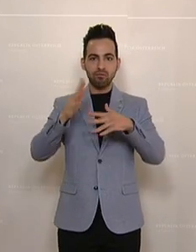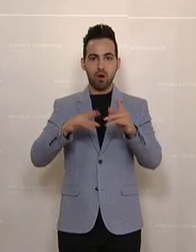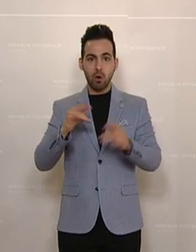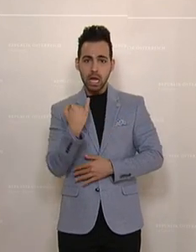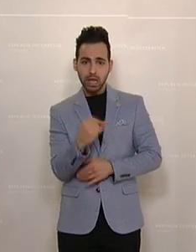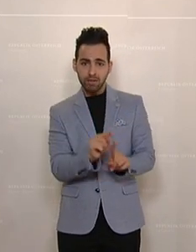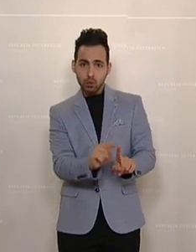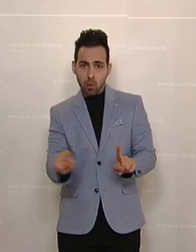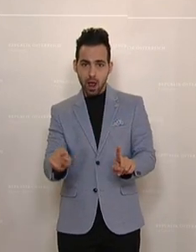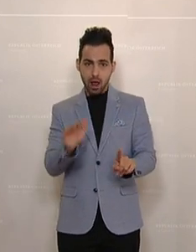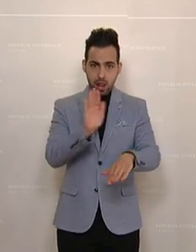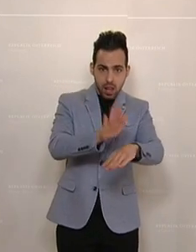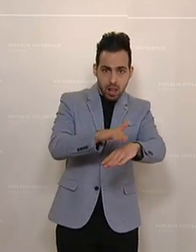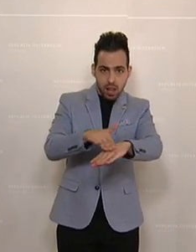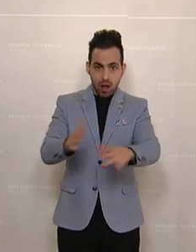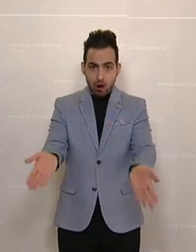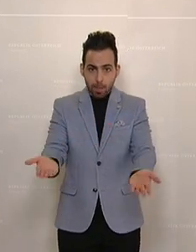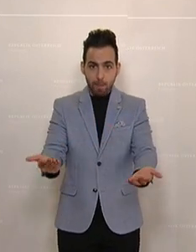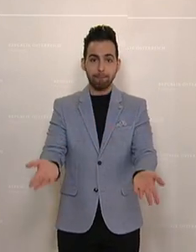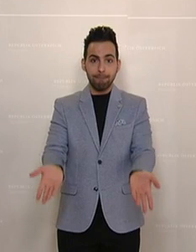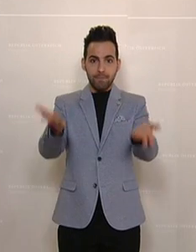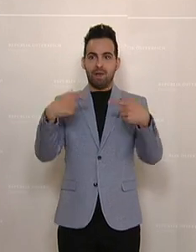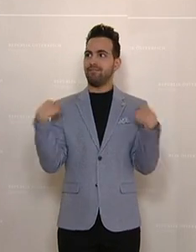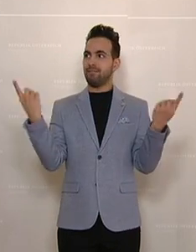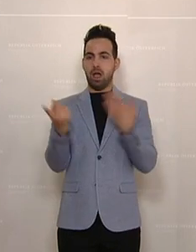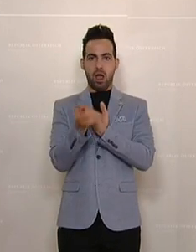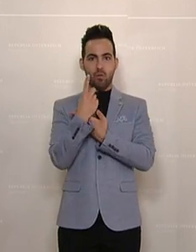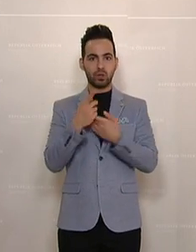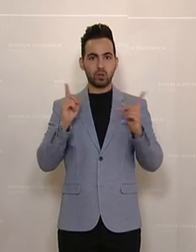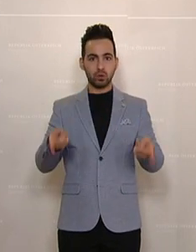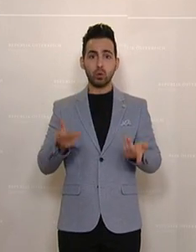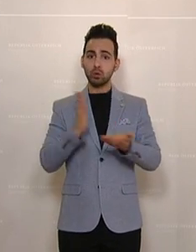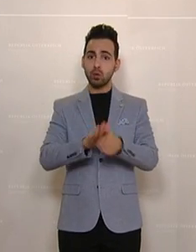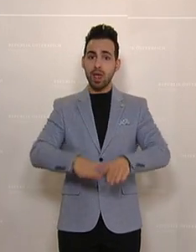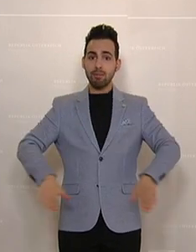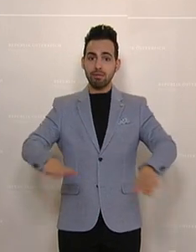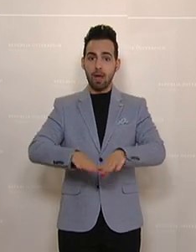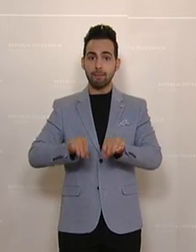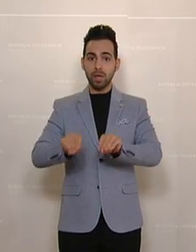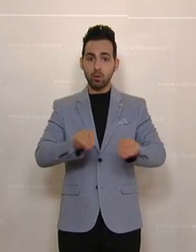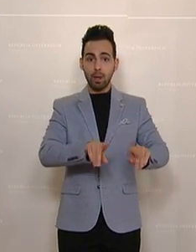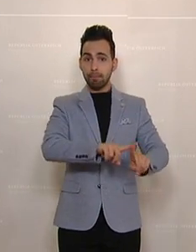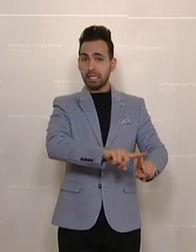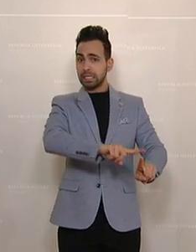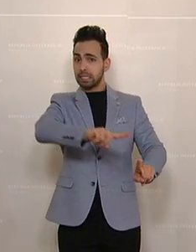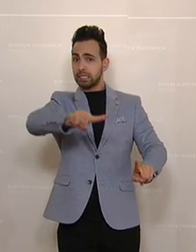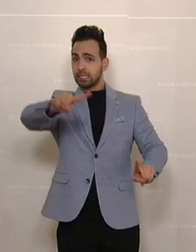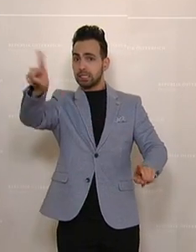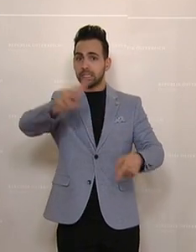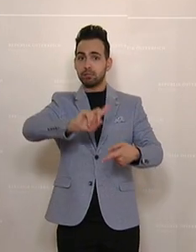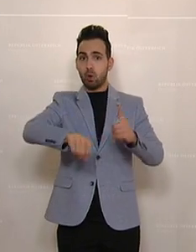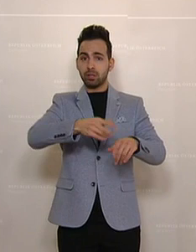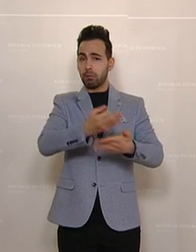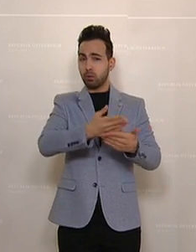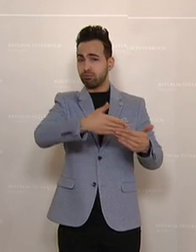individuell adressieren. Sie zu heben, ist unser Auftrag, und zwar beginnend in der Elementarpädagogik über die gesamte Bildungspolitik hinweg.